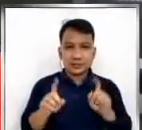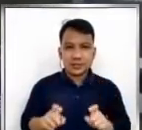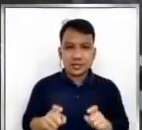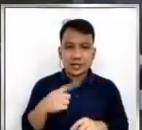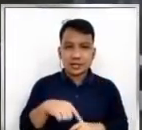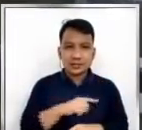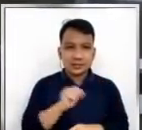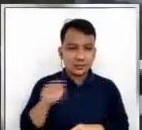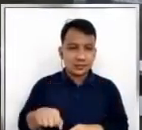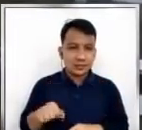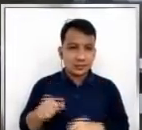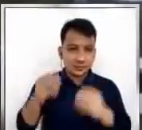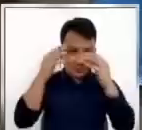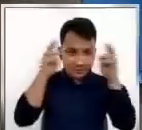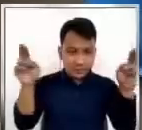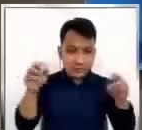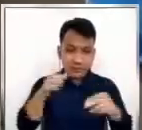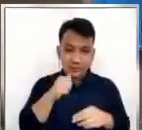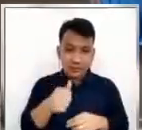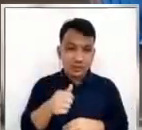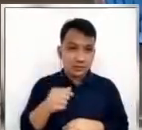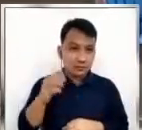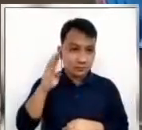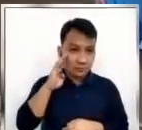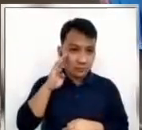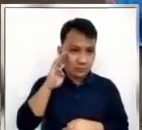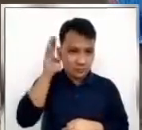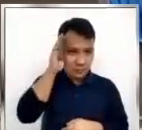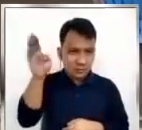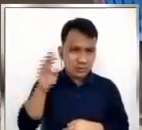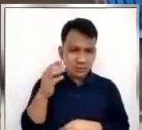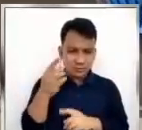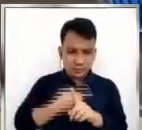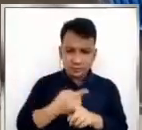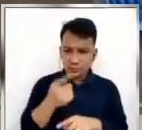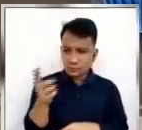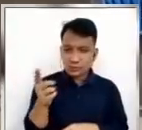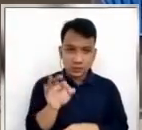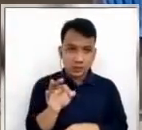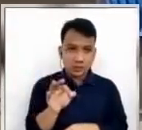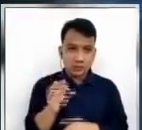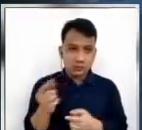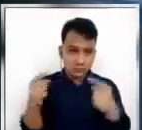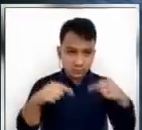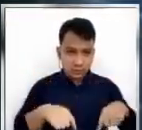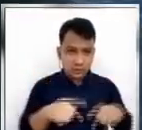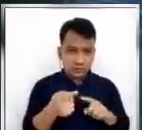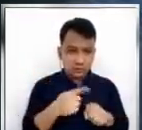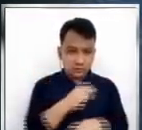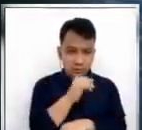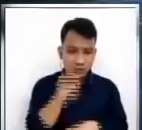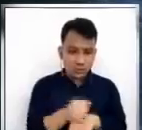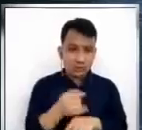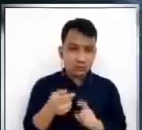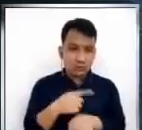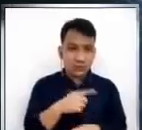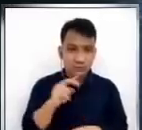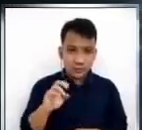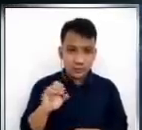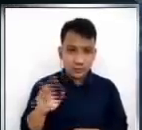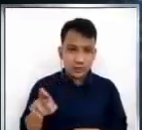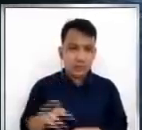Mayor Floribar Bautista, December 29 dumating ang dalawa sa isla galing Metro Manila. Nang tawagan ang clinic